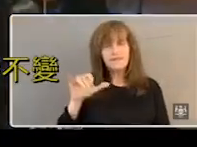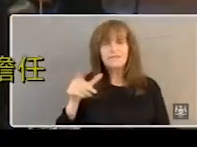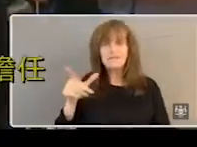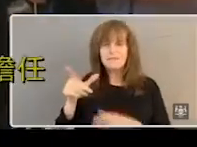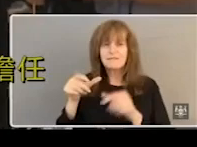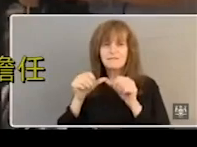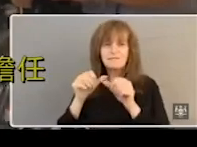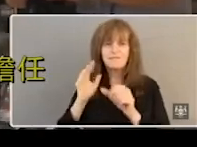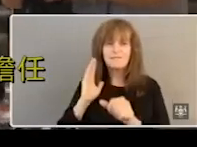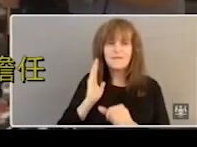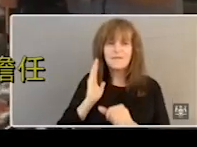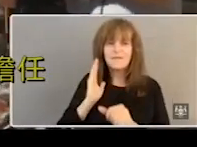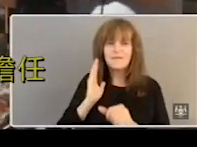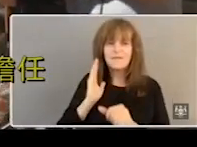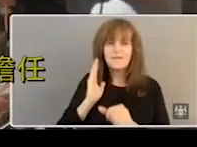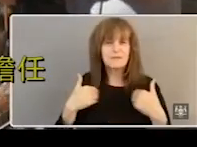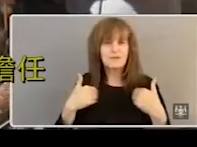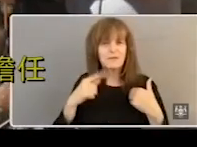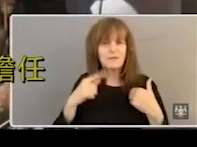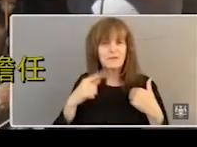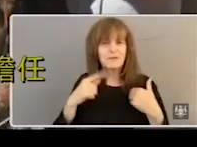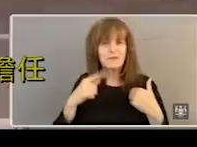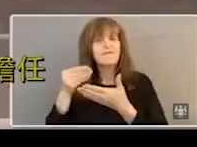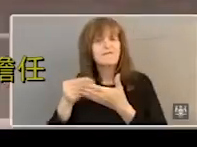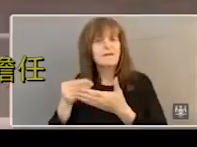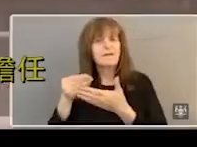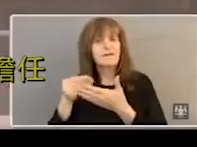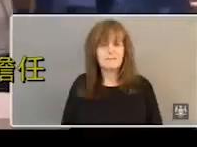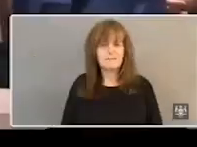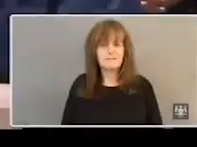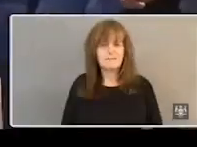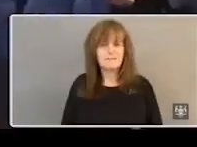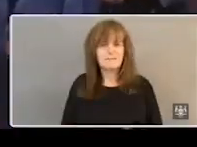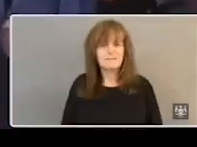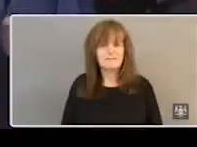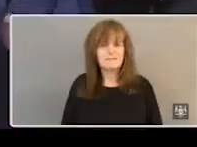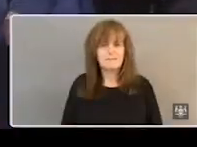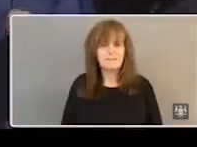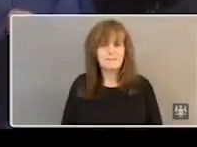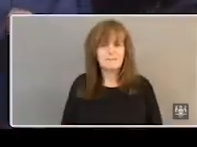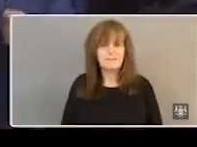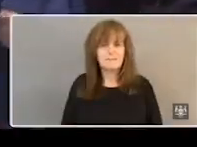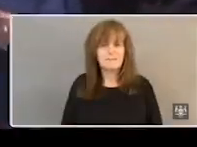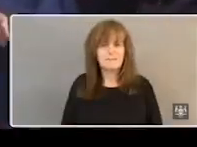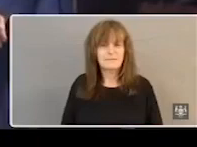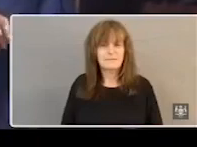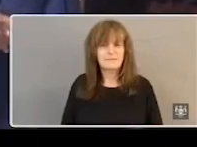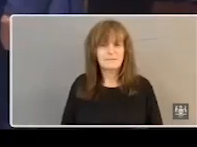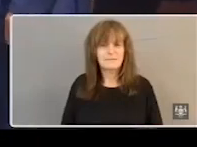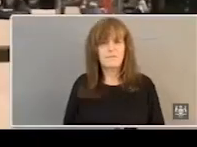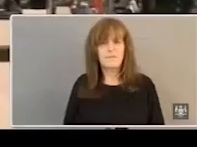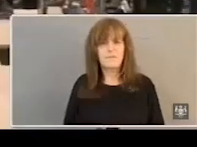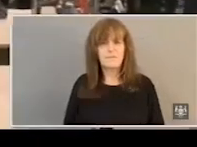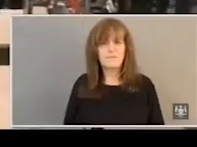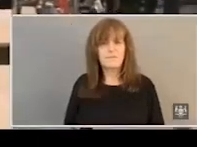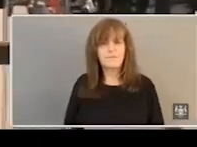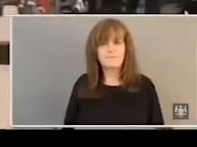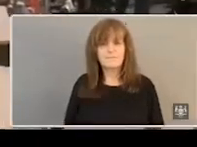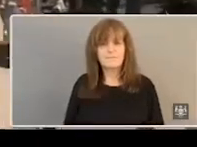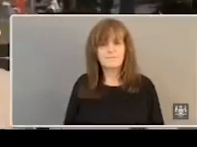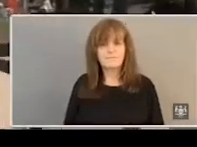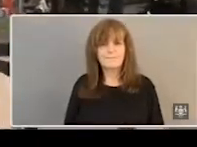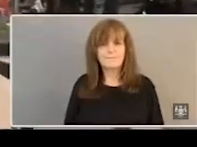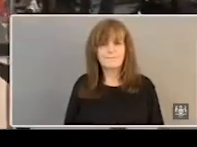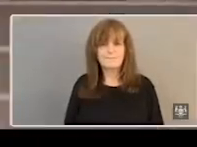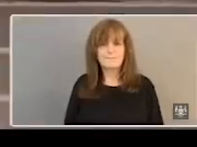變，包括財政廳長繼續由貝瑟蘭福偉擔任，內設繼續出任教育廳長的要職。省長杜格福特